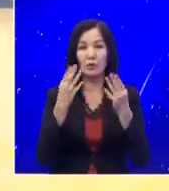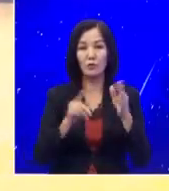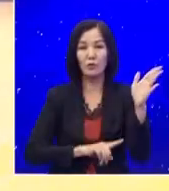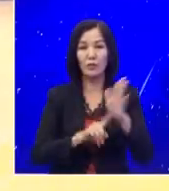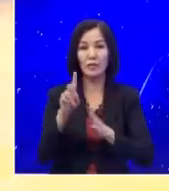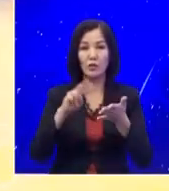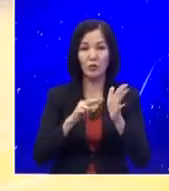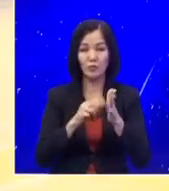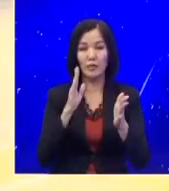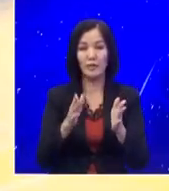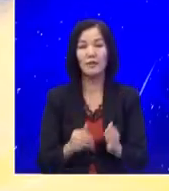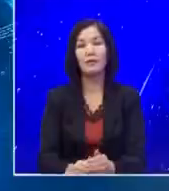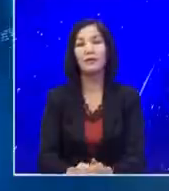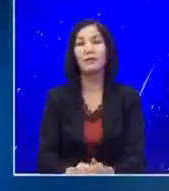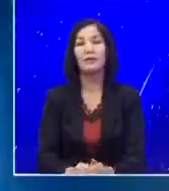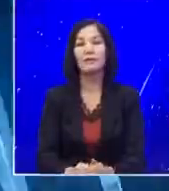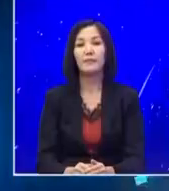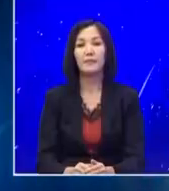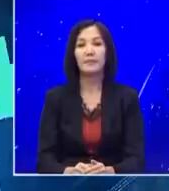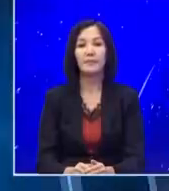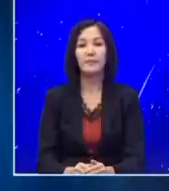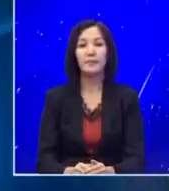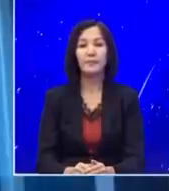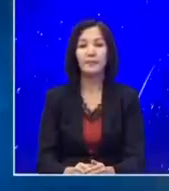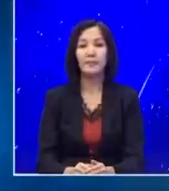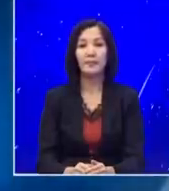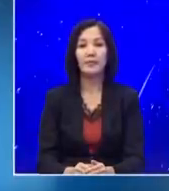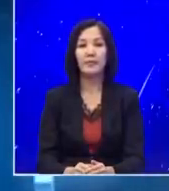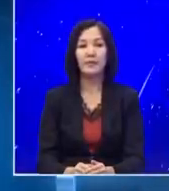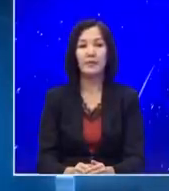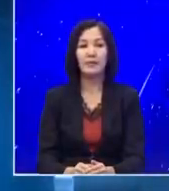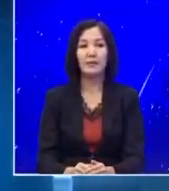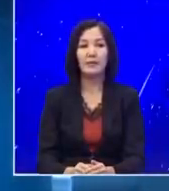жоспарланған. Жарқын Нұрланұлы, Әсет Дүйсенбек, Жетісу телеарнасы.